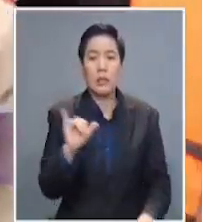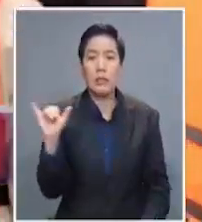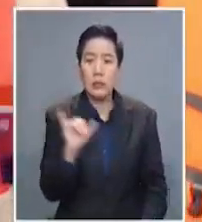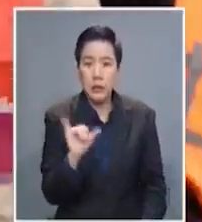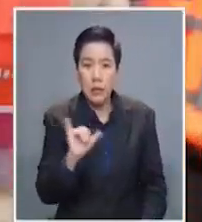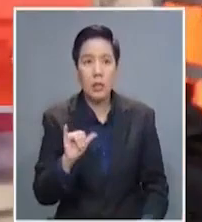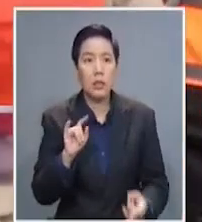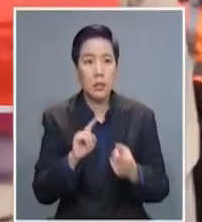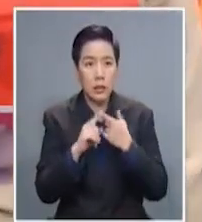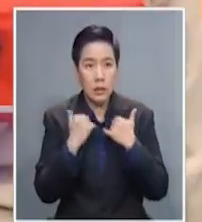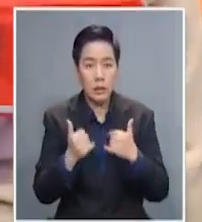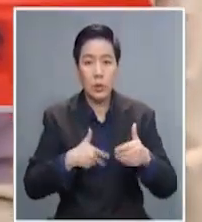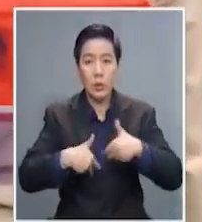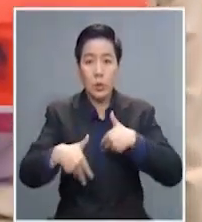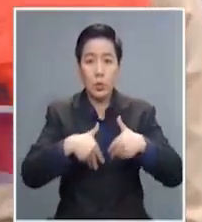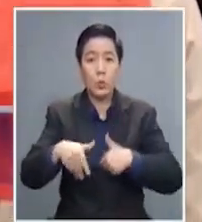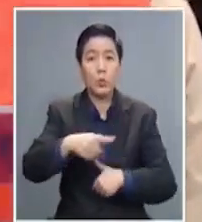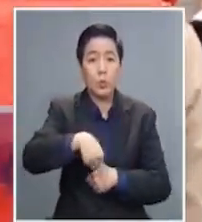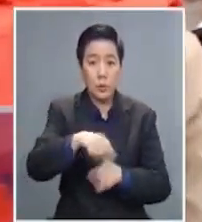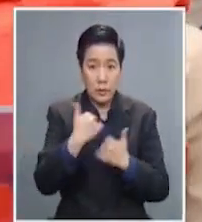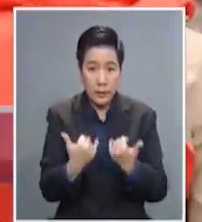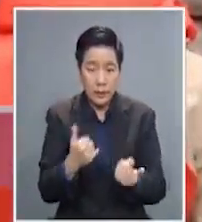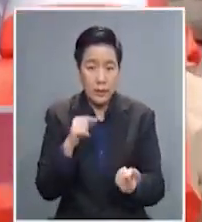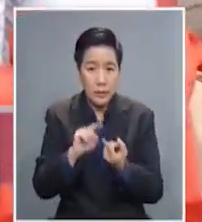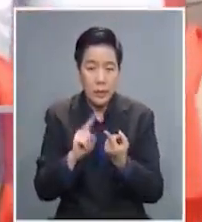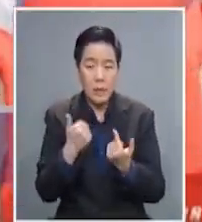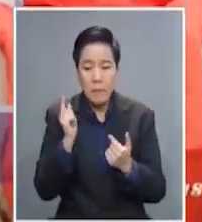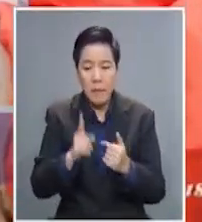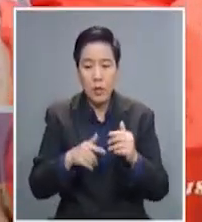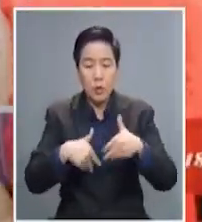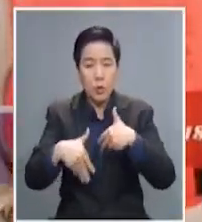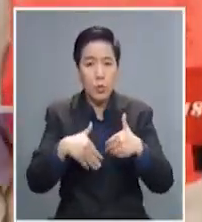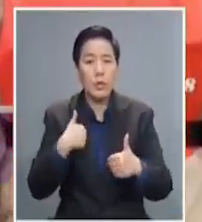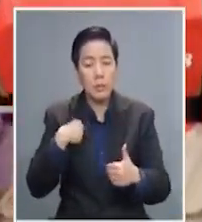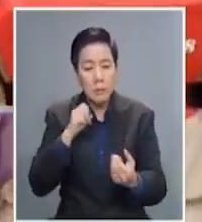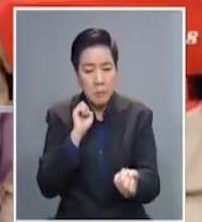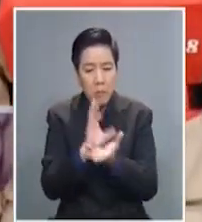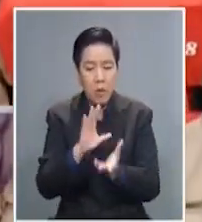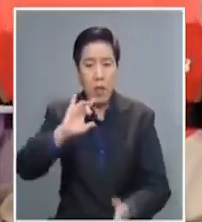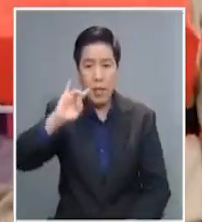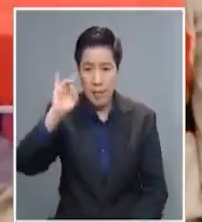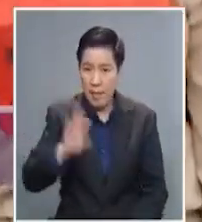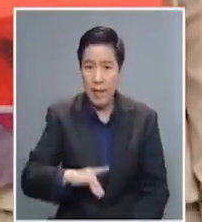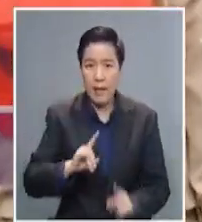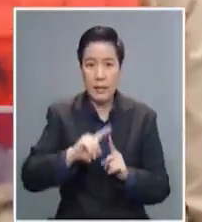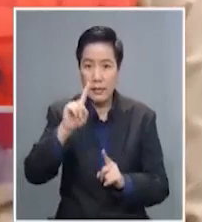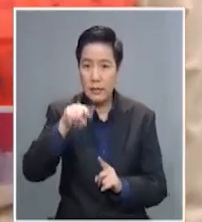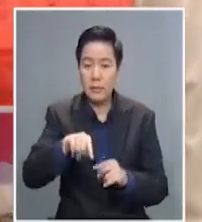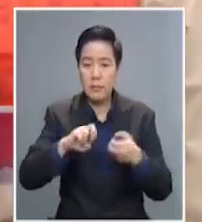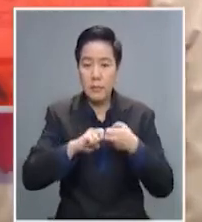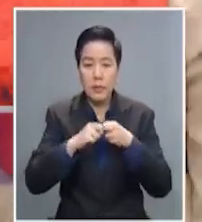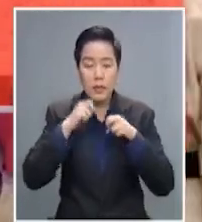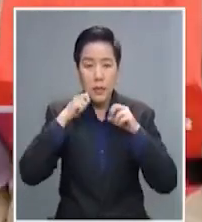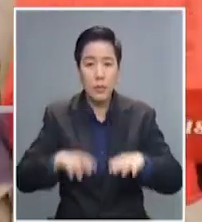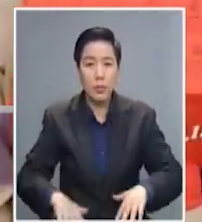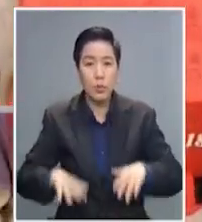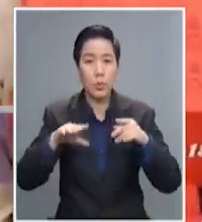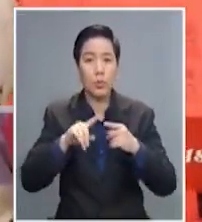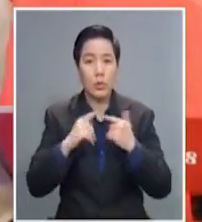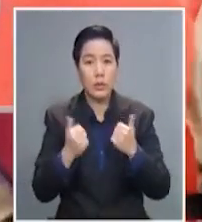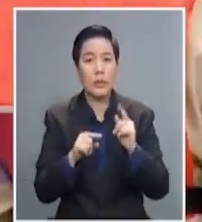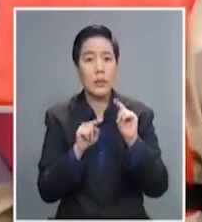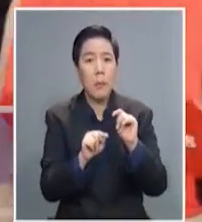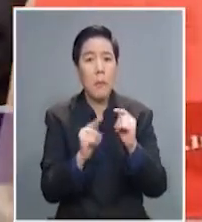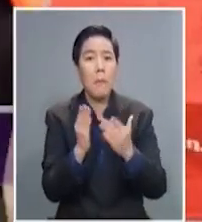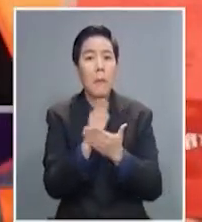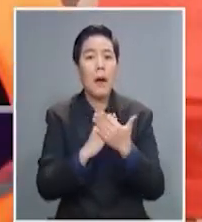านพักได้โดยชุมชนคลองช้างแห่งนี้นะคะก็นับเป็นชุมชนที่ได้รับผลกระทบรุนแรงที่สุดจากสถานการณ์น้ำท่วมในพื้นที่ตำบลบางรัก